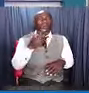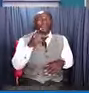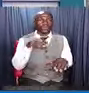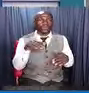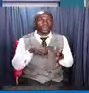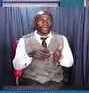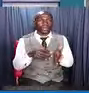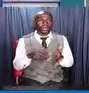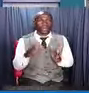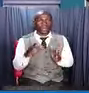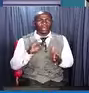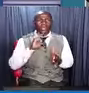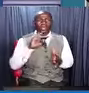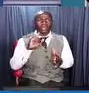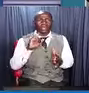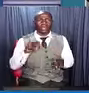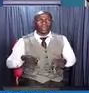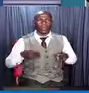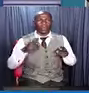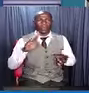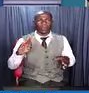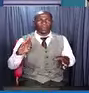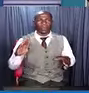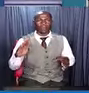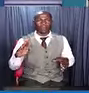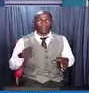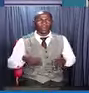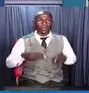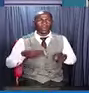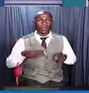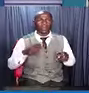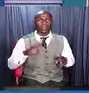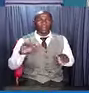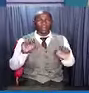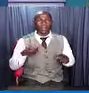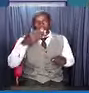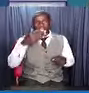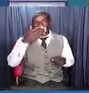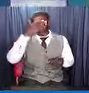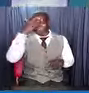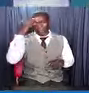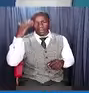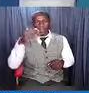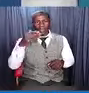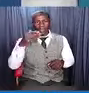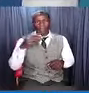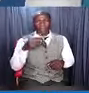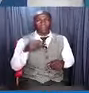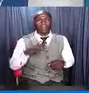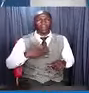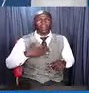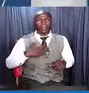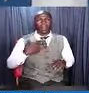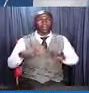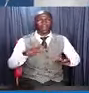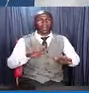want you to be doing this. Yeye ni mwanadamu. She's also a human being. Na mwanadamu usahau. And a human being forgets. Na mimi ilikuwa tabia yangu.